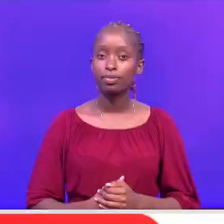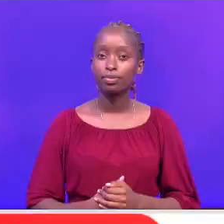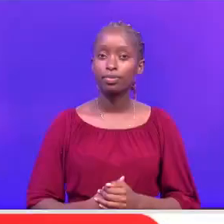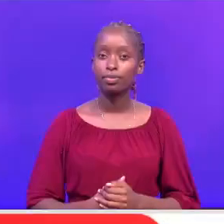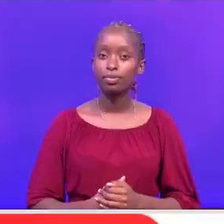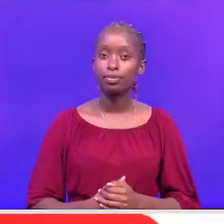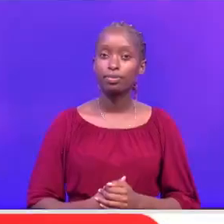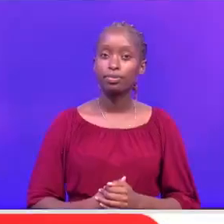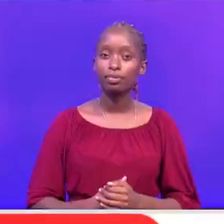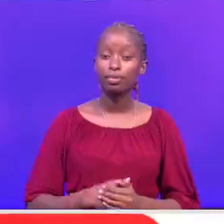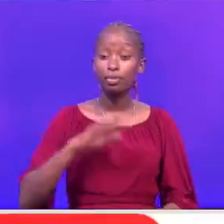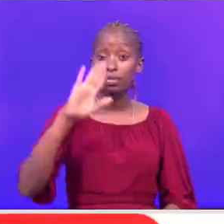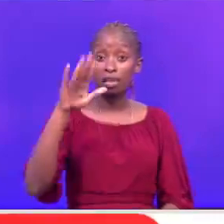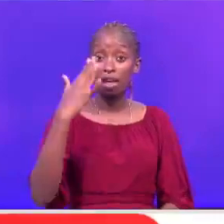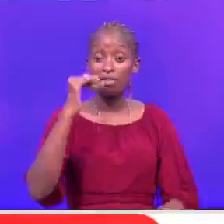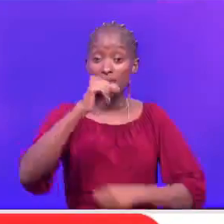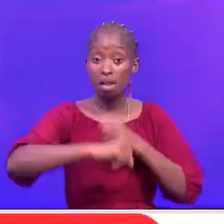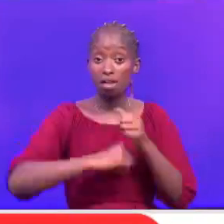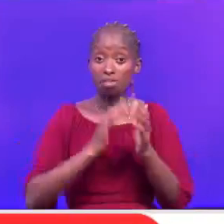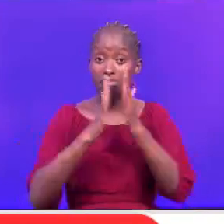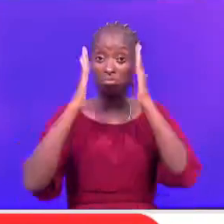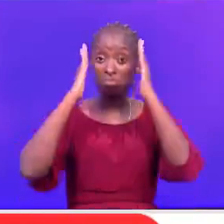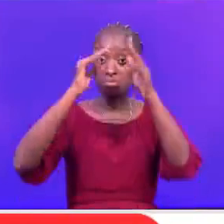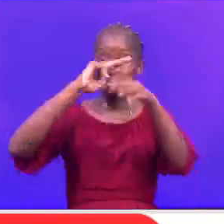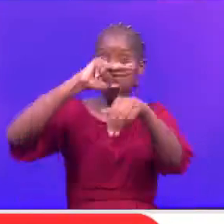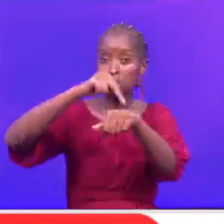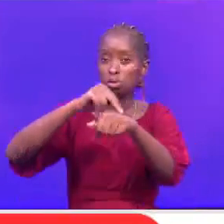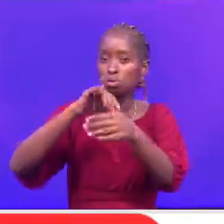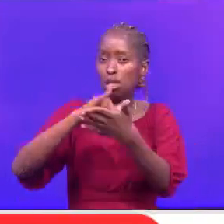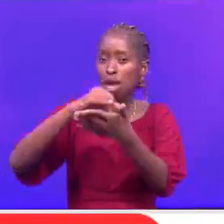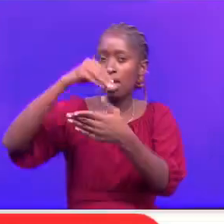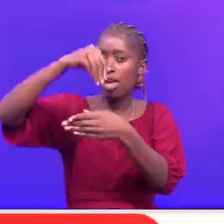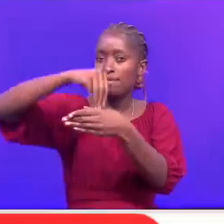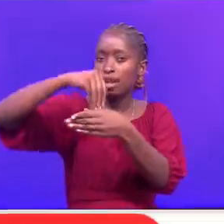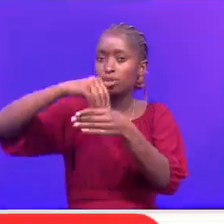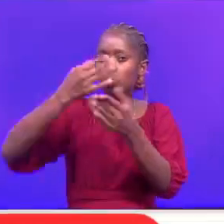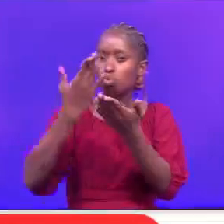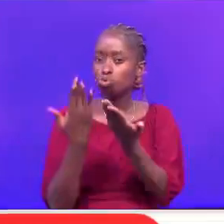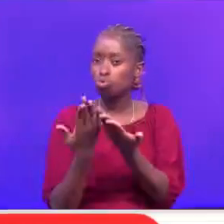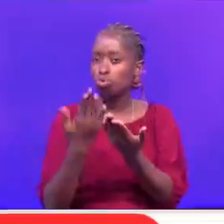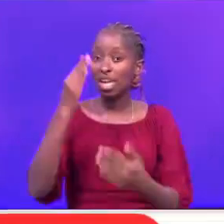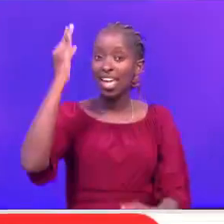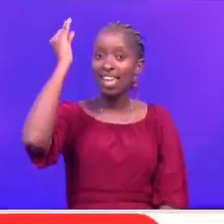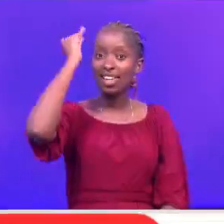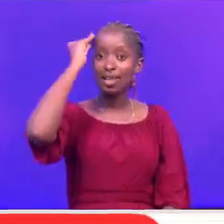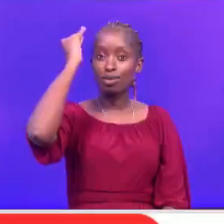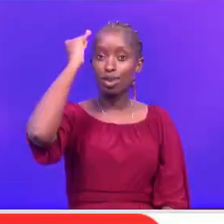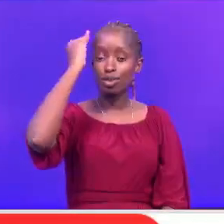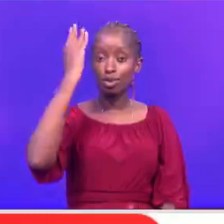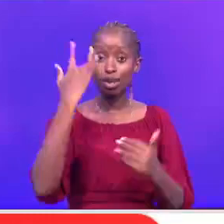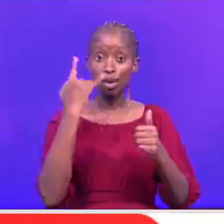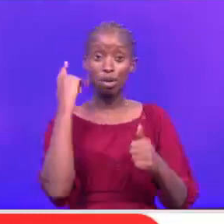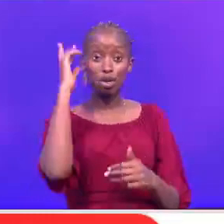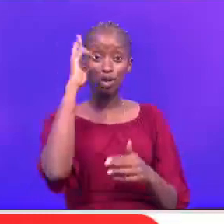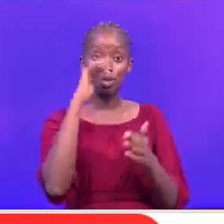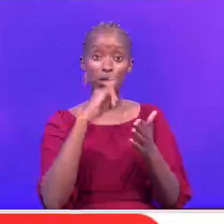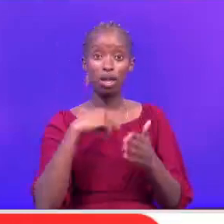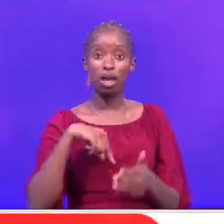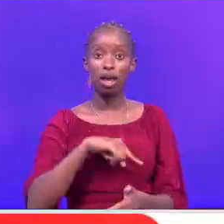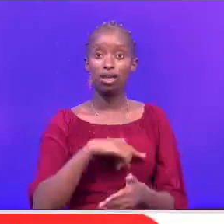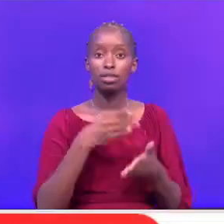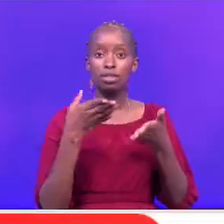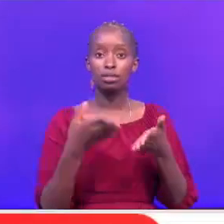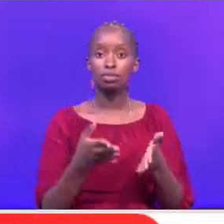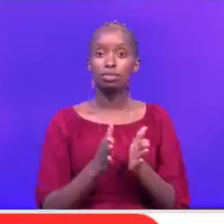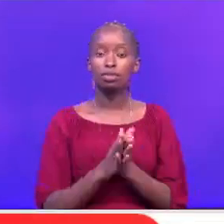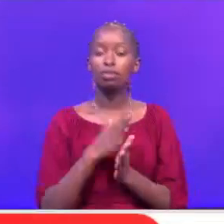active and a focused nation is the one that invests in education. And that is why we are here to do this, and also to